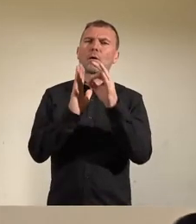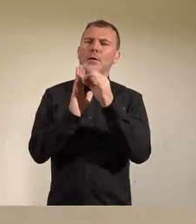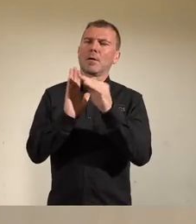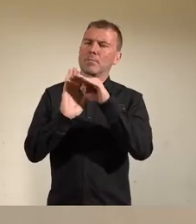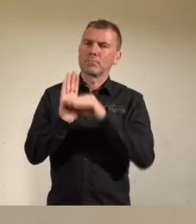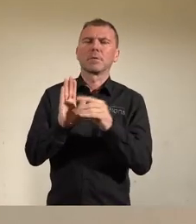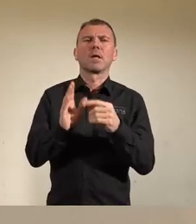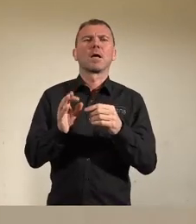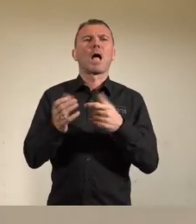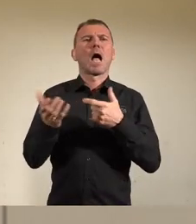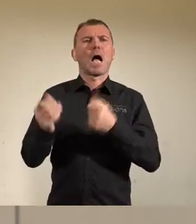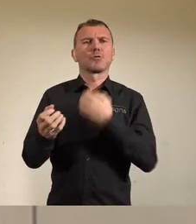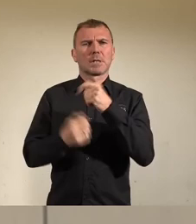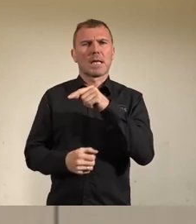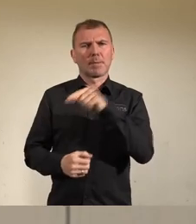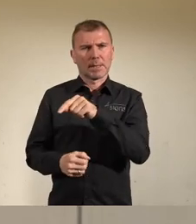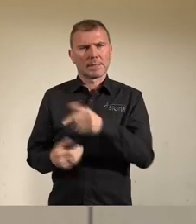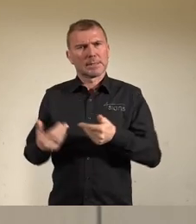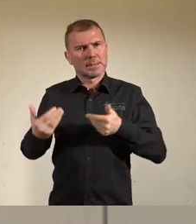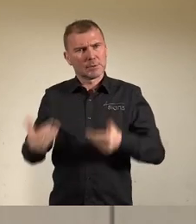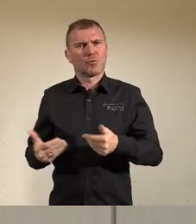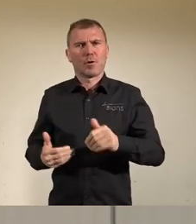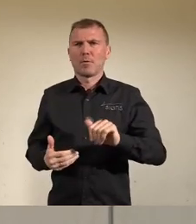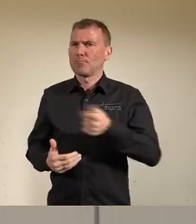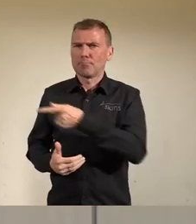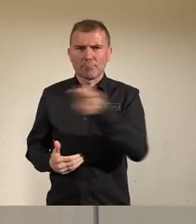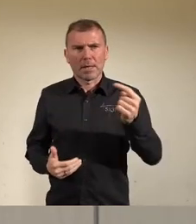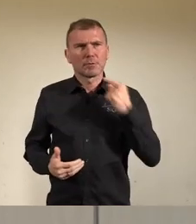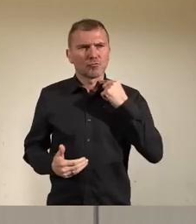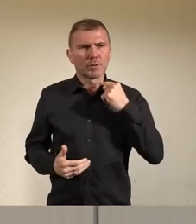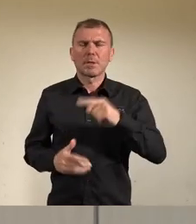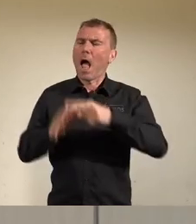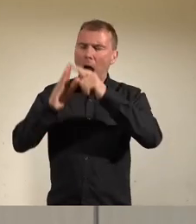dabei, der federführende Ausschussbericht ist mit überwältigender Mehrheit in allen Punkten angenommen.